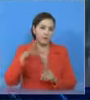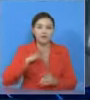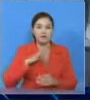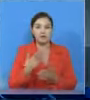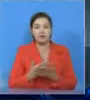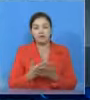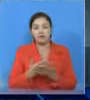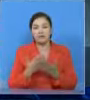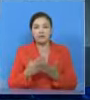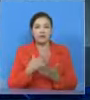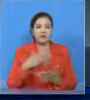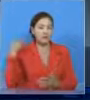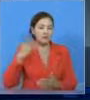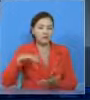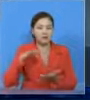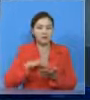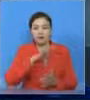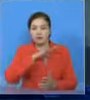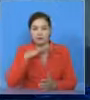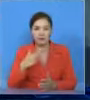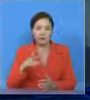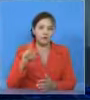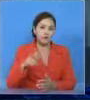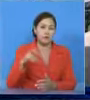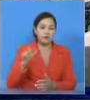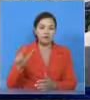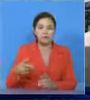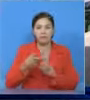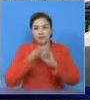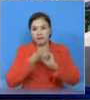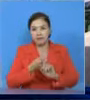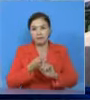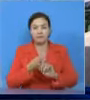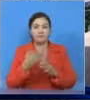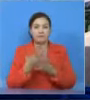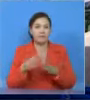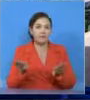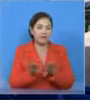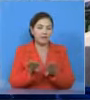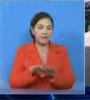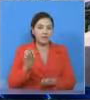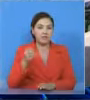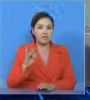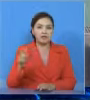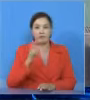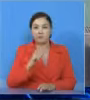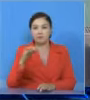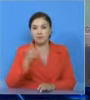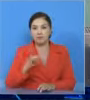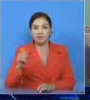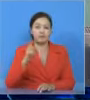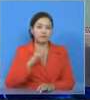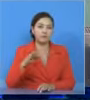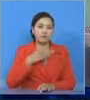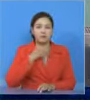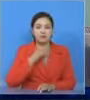көрсетті. Әдеттегідей Ақтөбе қаласында көп, мұнда 300-ге жуық адам вирус жұқтырған. Сонымен бірге Алға, Хобда, Мұғалжар, Хромтау